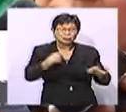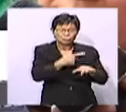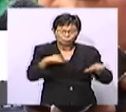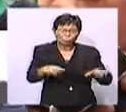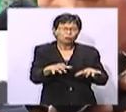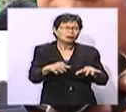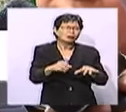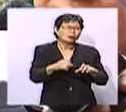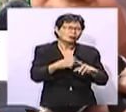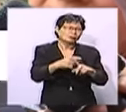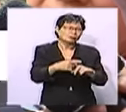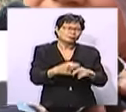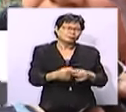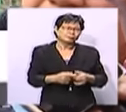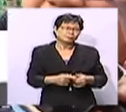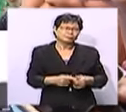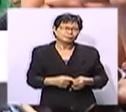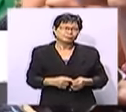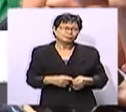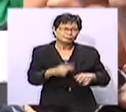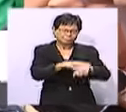antara